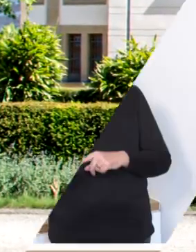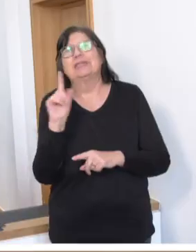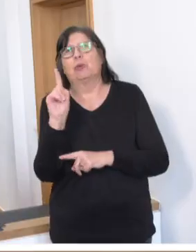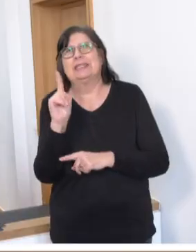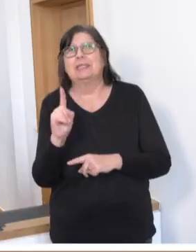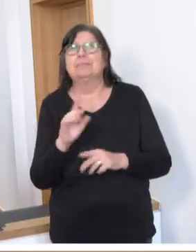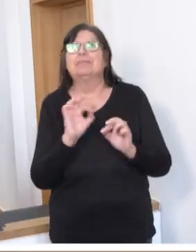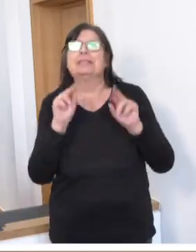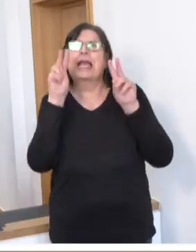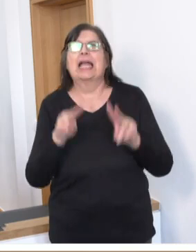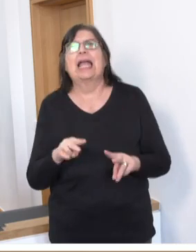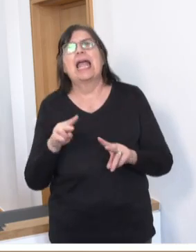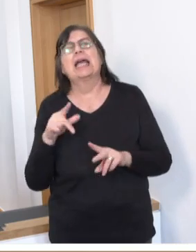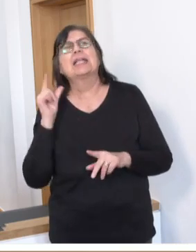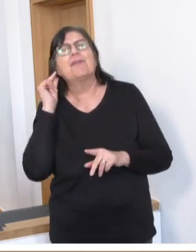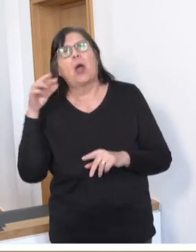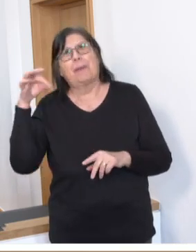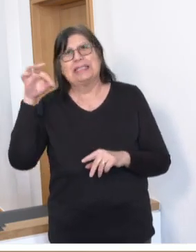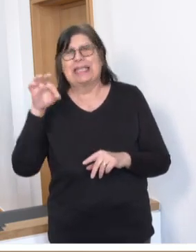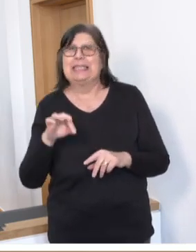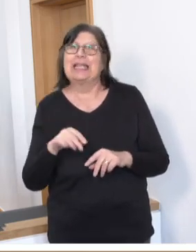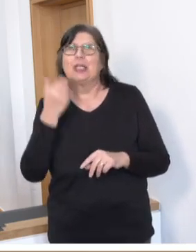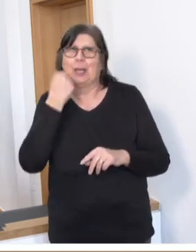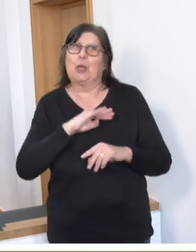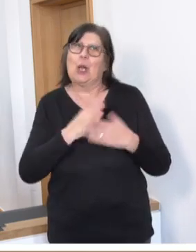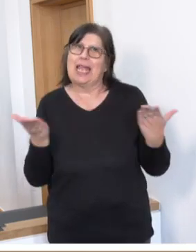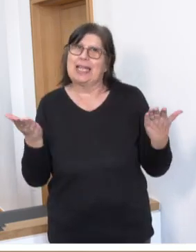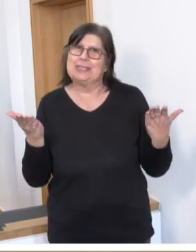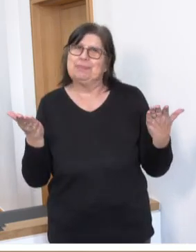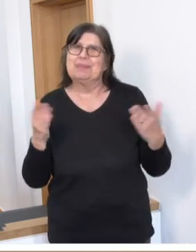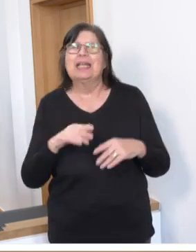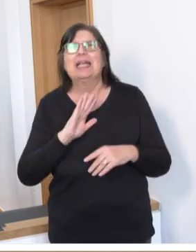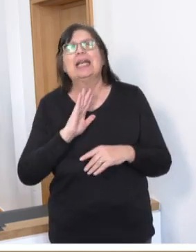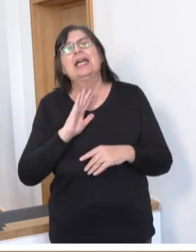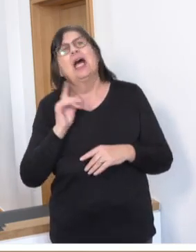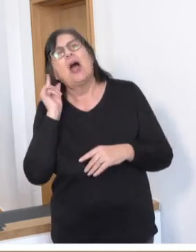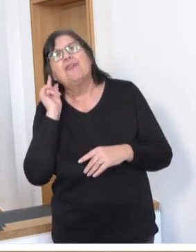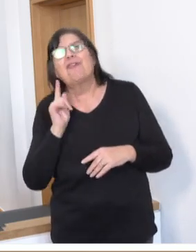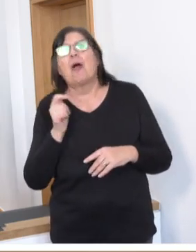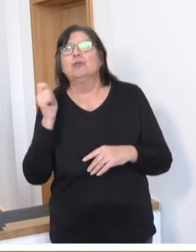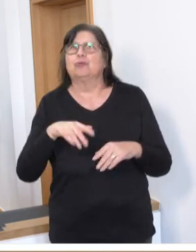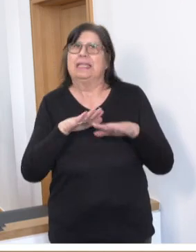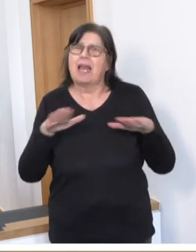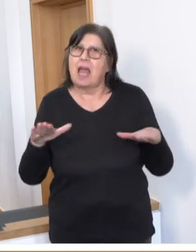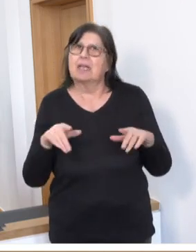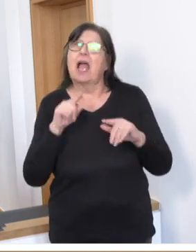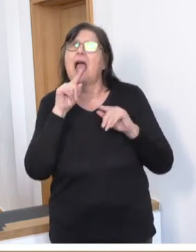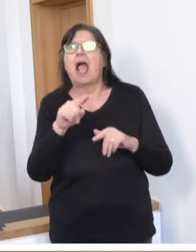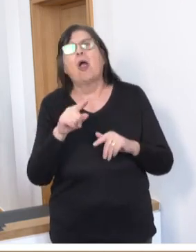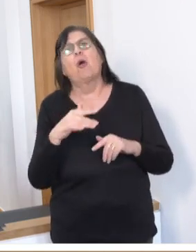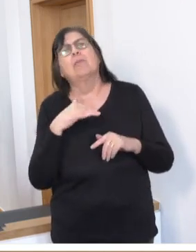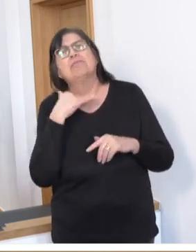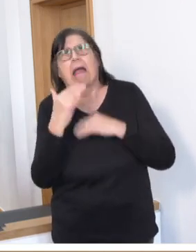geehrte Frau Präsidentin, liebe Kolleginnen und Kollegen, meine sehr verehrten Damen und Herren, Frau Kollegin Jutta Schmidt-Lang, Sie wollten ja aufhören, Märchen zu